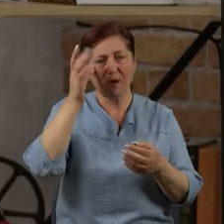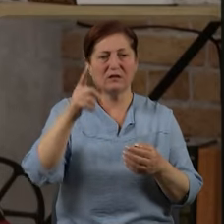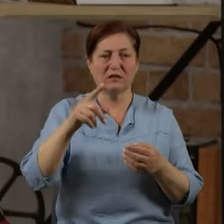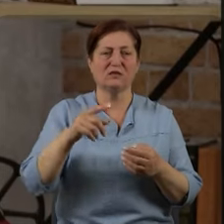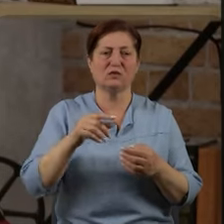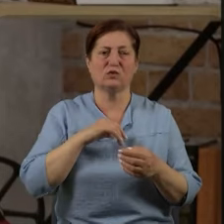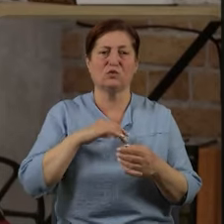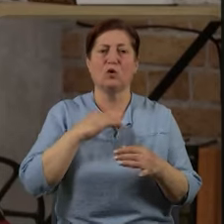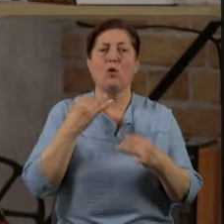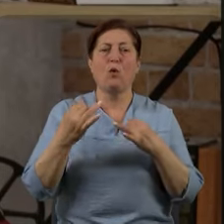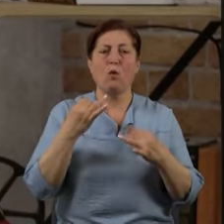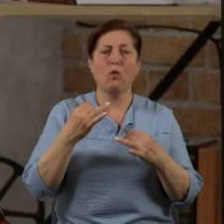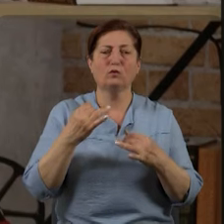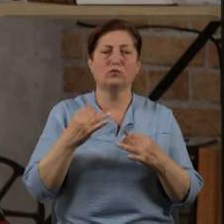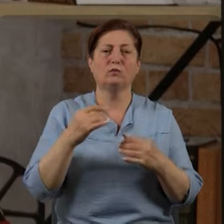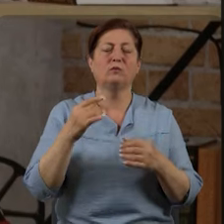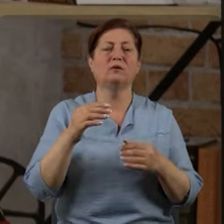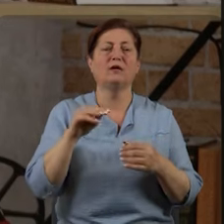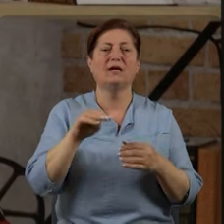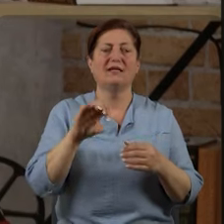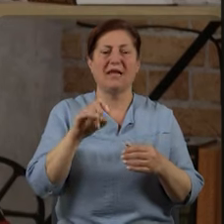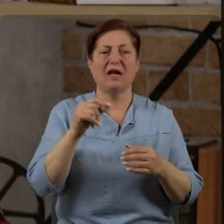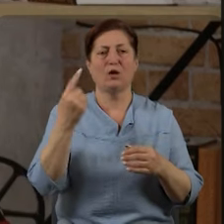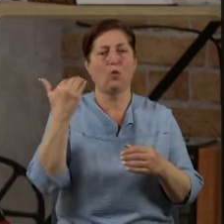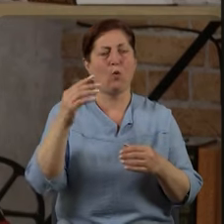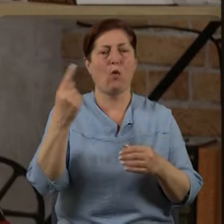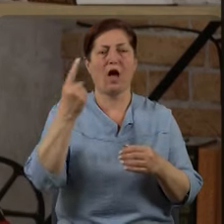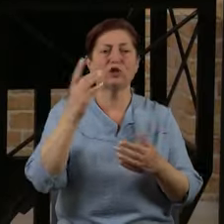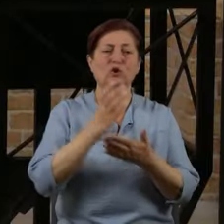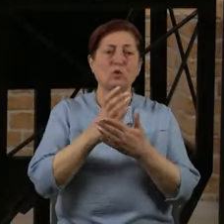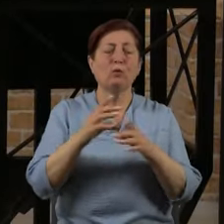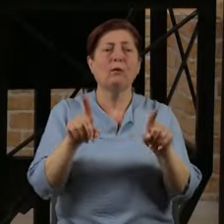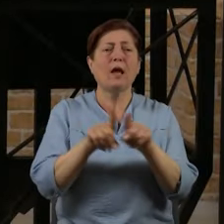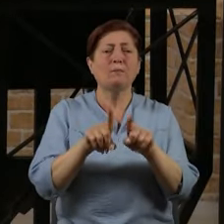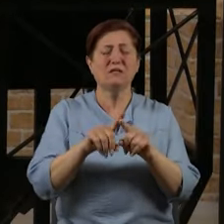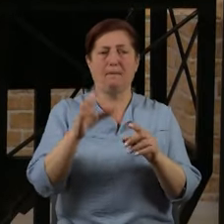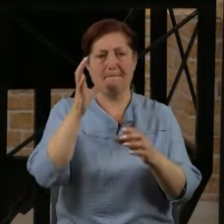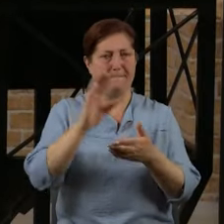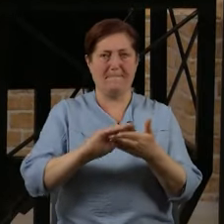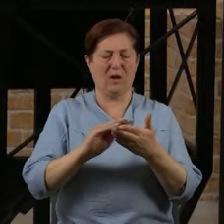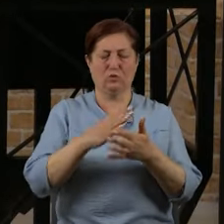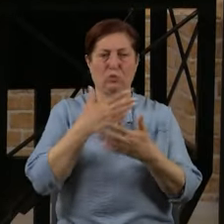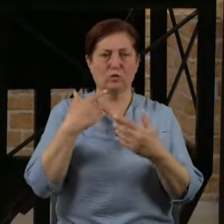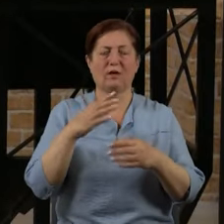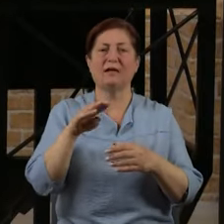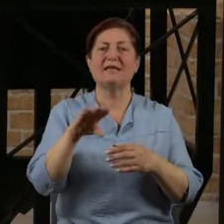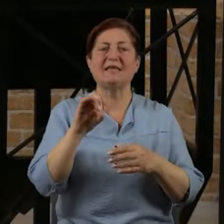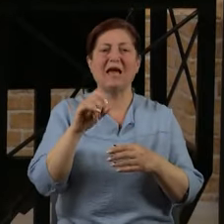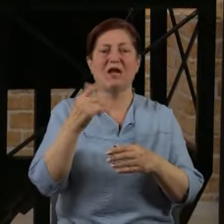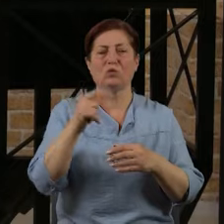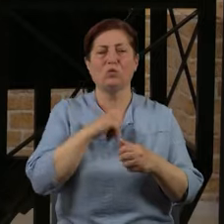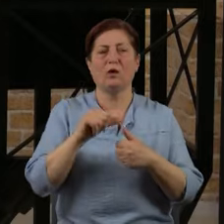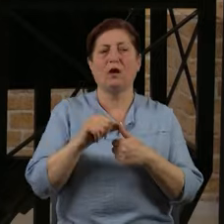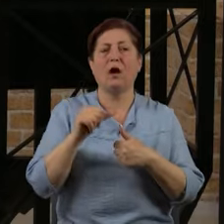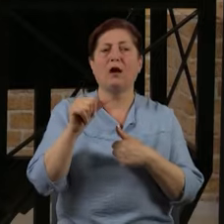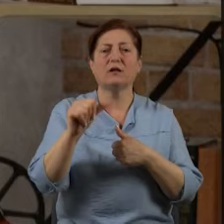խոսում փաստ է, հա, օրինակ Տերյանի առաջին գրքում Մթնշաղ Անուշներում չկան այդպիսի բանաստեղծություններ, Տերյանը մորը անադարձավ